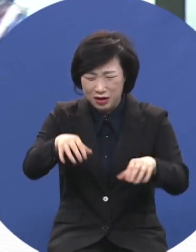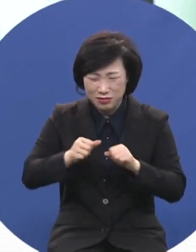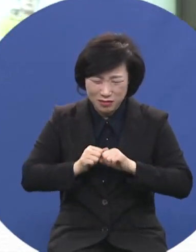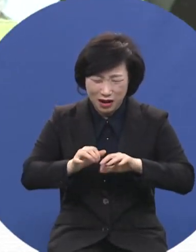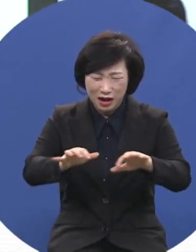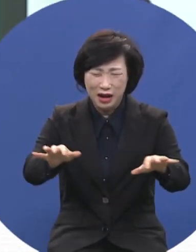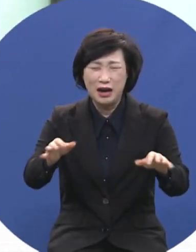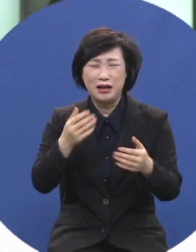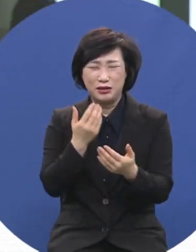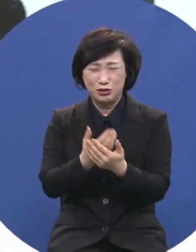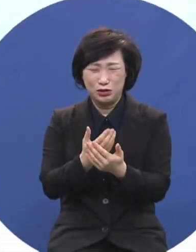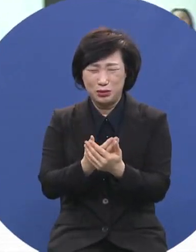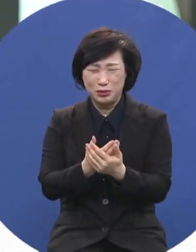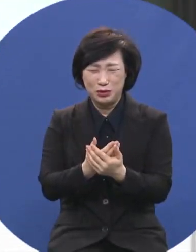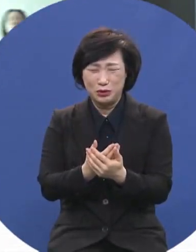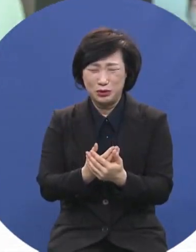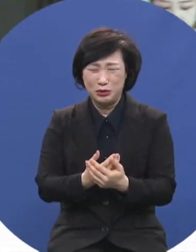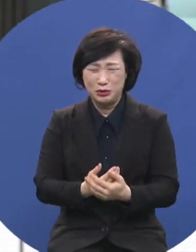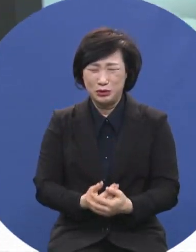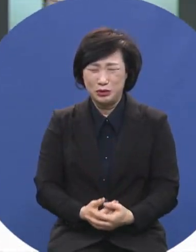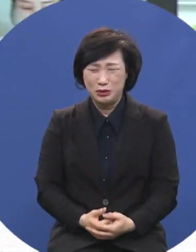구석구석에서 들리게 하시고